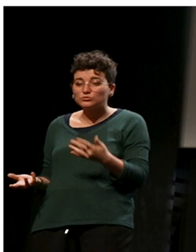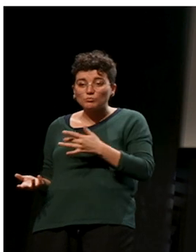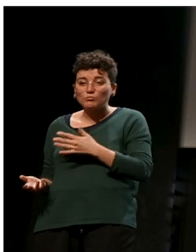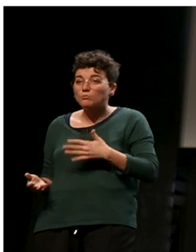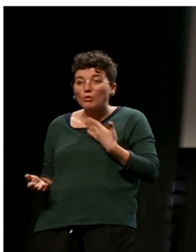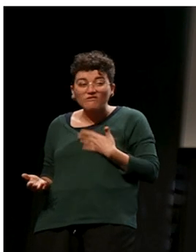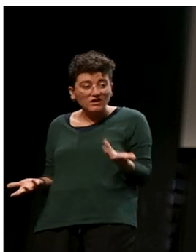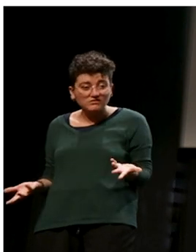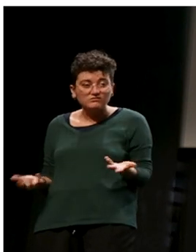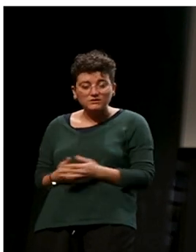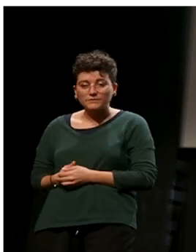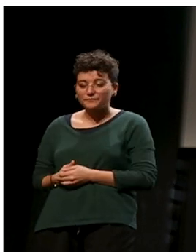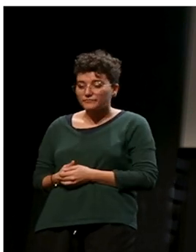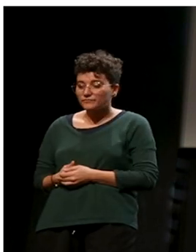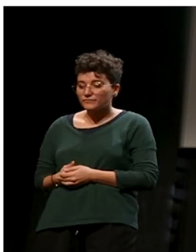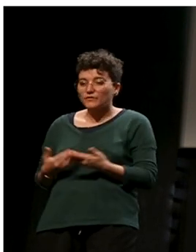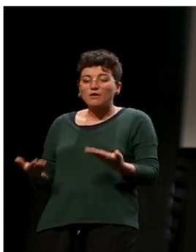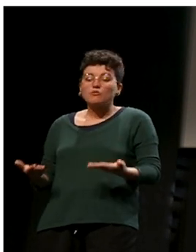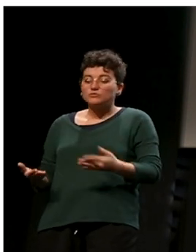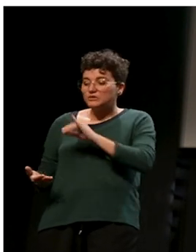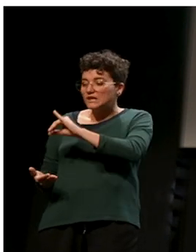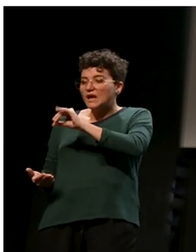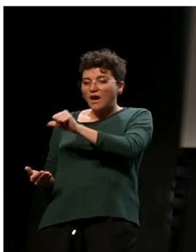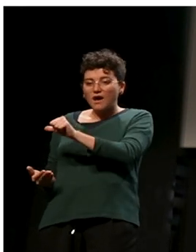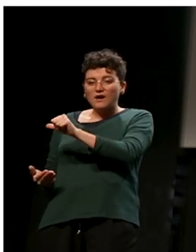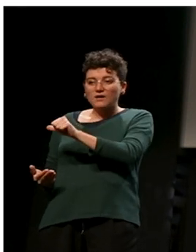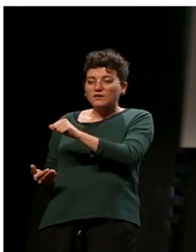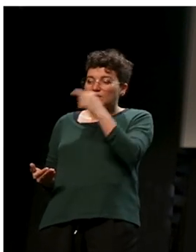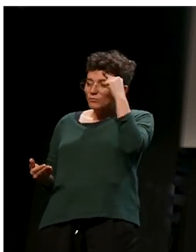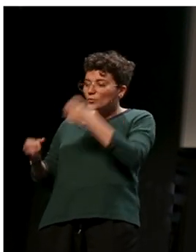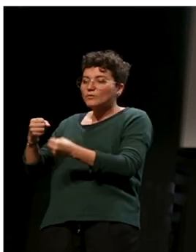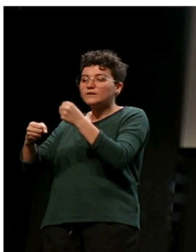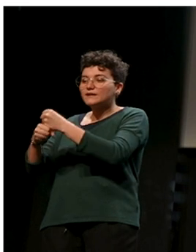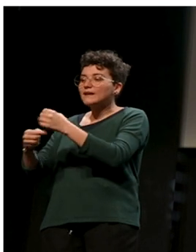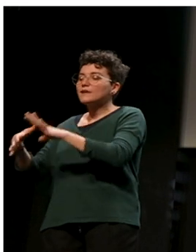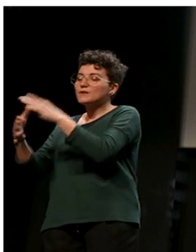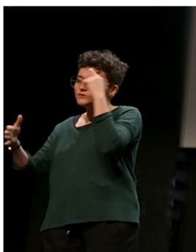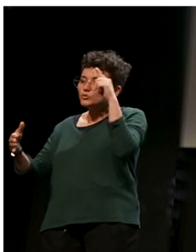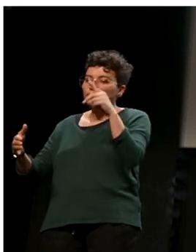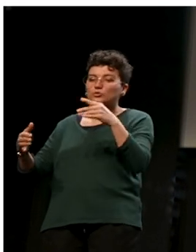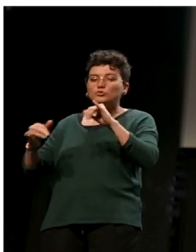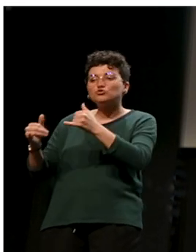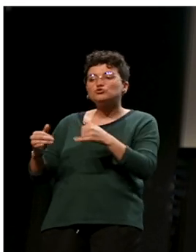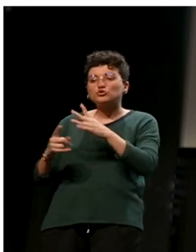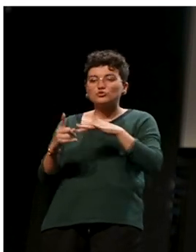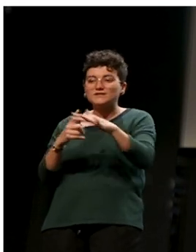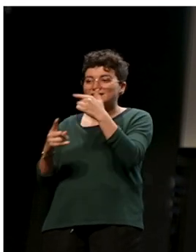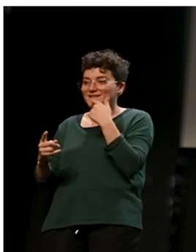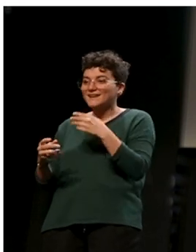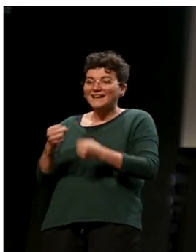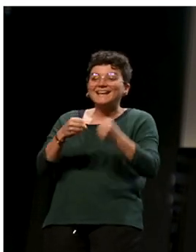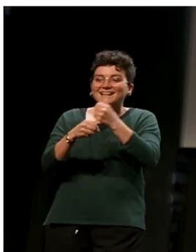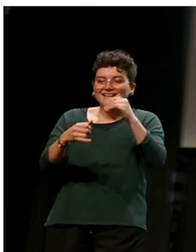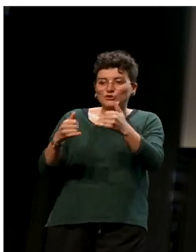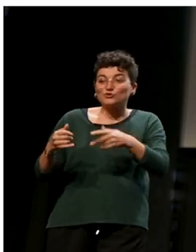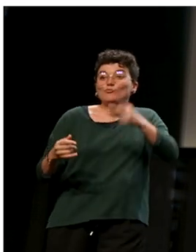Aujourd'hui, l'IA, pour faire du jeu de société, ça permettra de faire des jeux plus vite. Donc de faire plus de jeux. Trop de jeux. On est tous d'accord